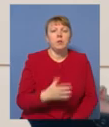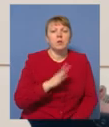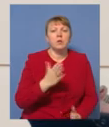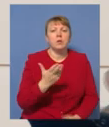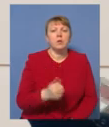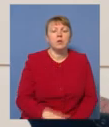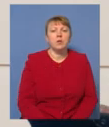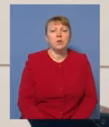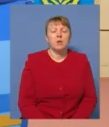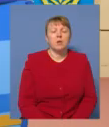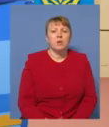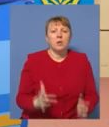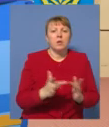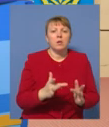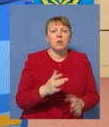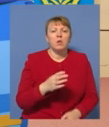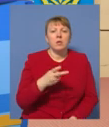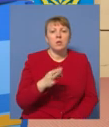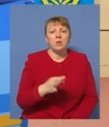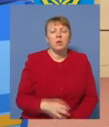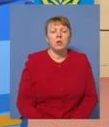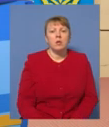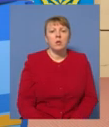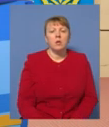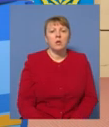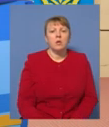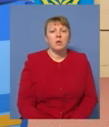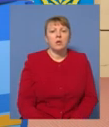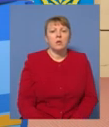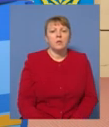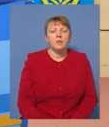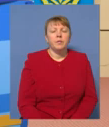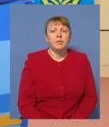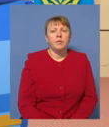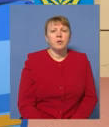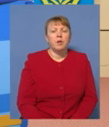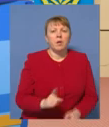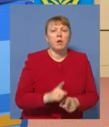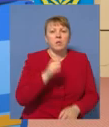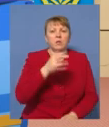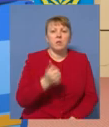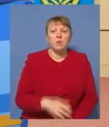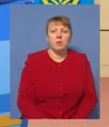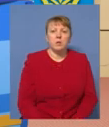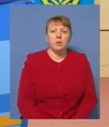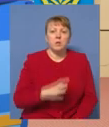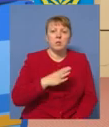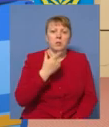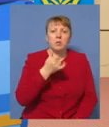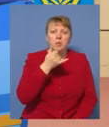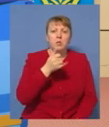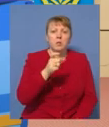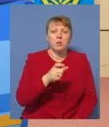происходит на неофициальных сайтах. Вот, например, Колёски.кз, да? Это официально, да. Там тоже может это. Потому что там любой человек может